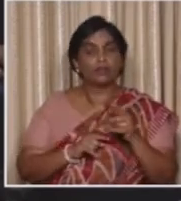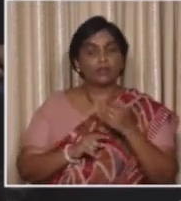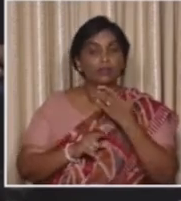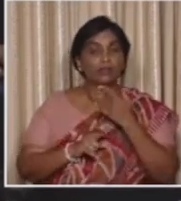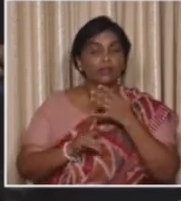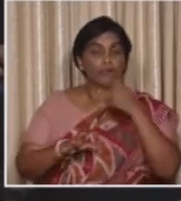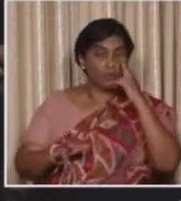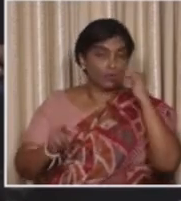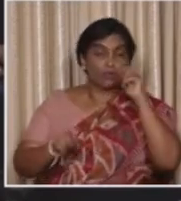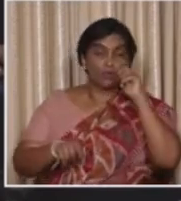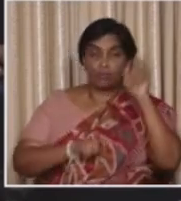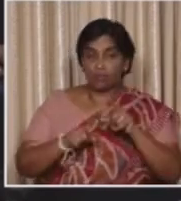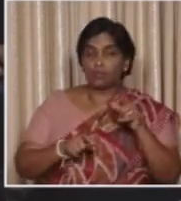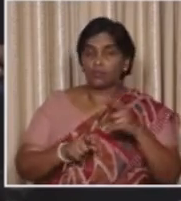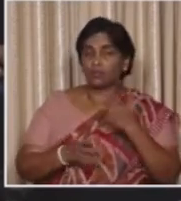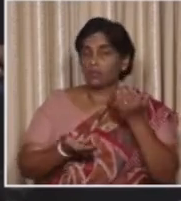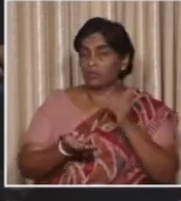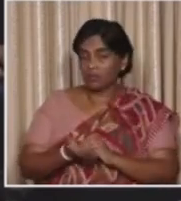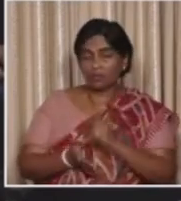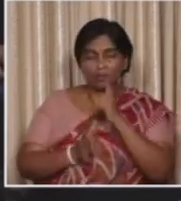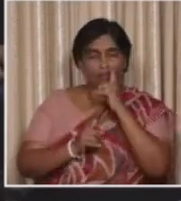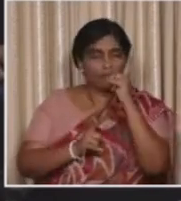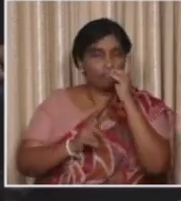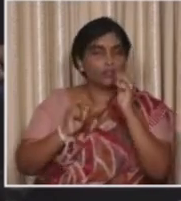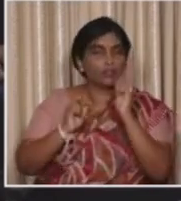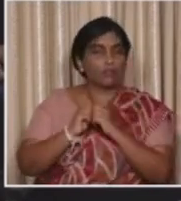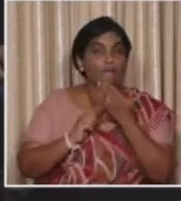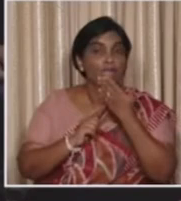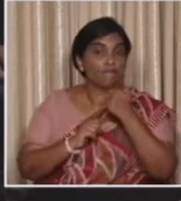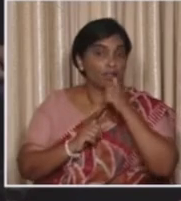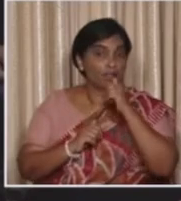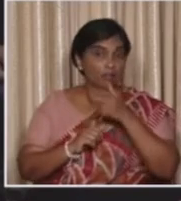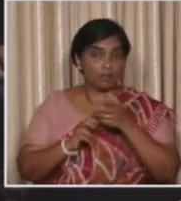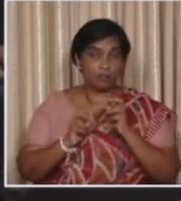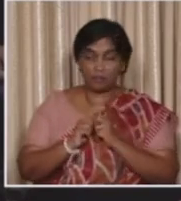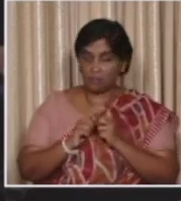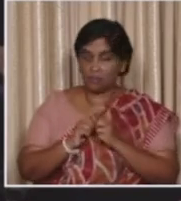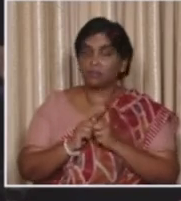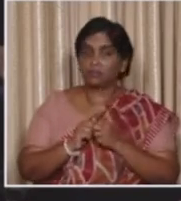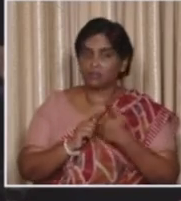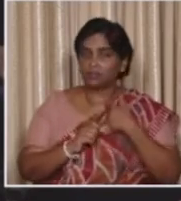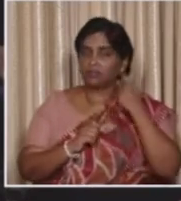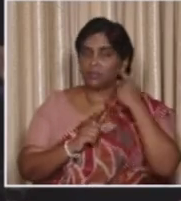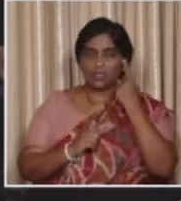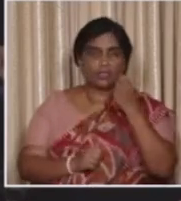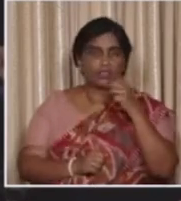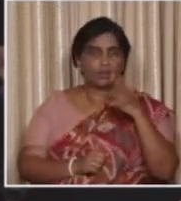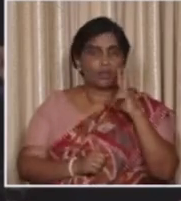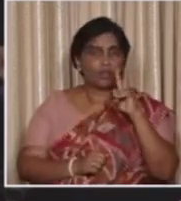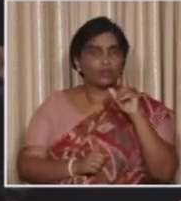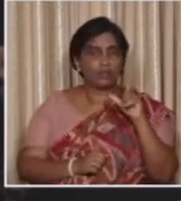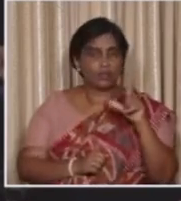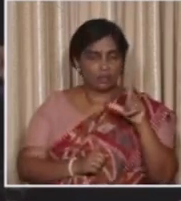කරේ ජනතාව විඳින තවත් ලොකුම ප්‍රශ්නයක් තමයි පානීය ජල ප්‍රශ්නේ. මට මතකයි